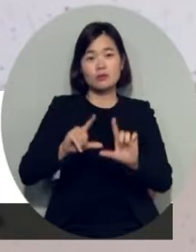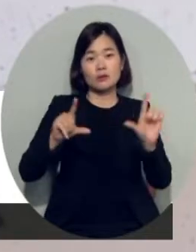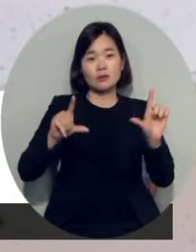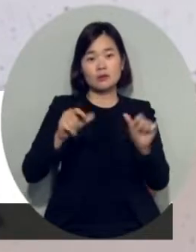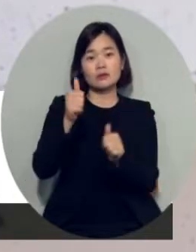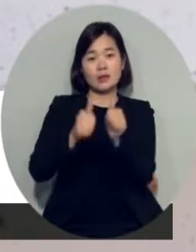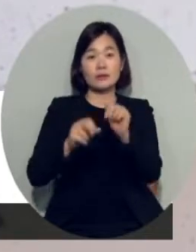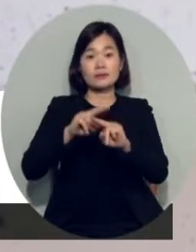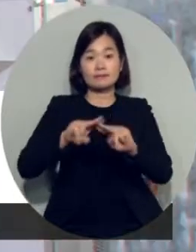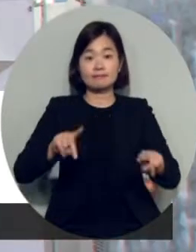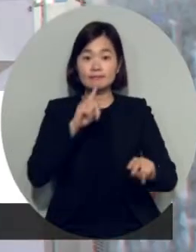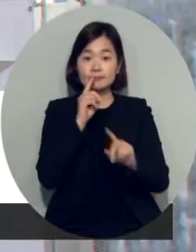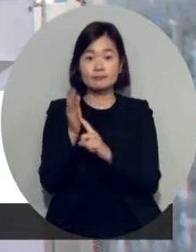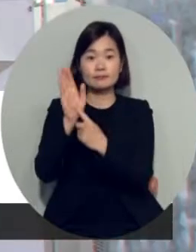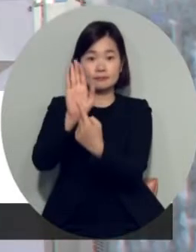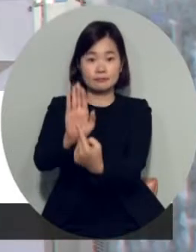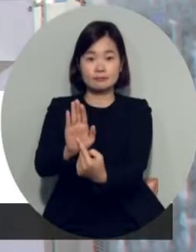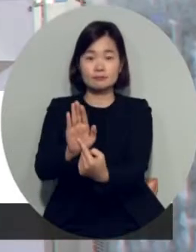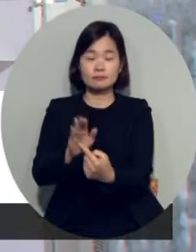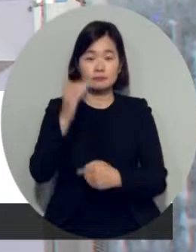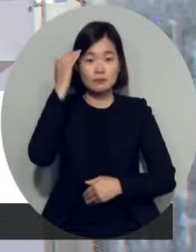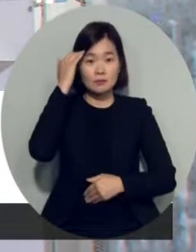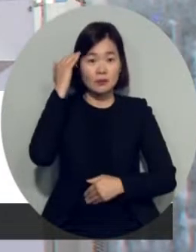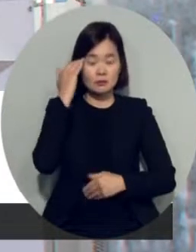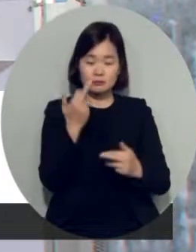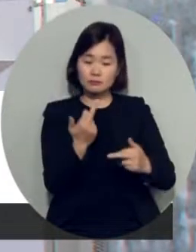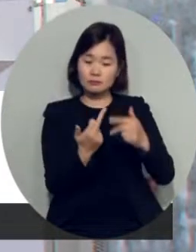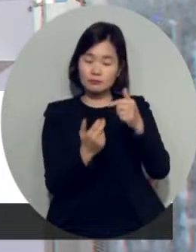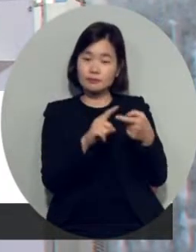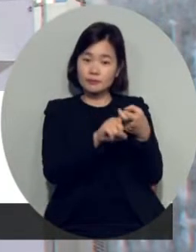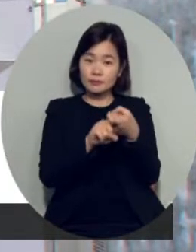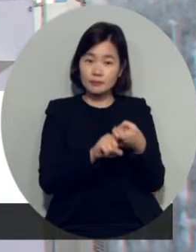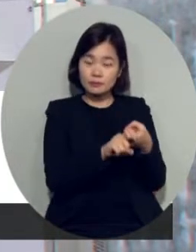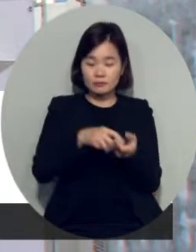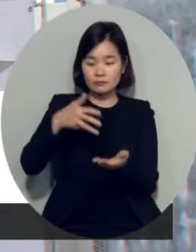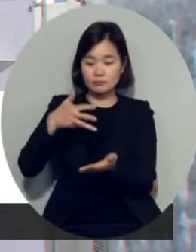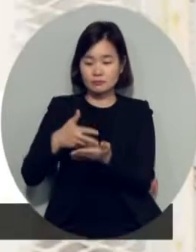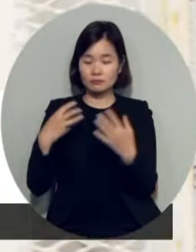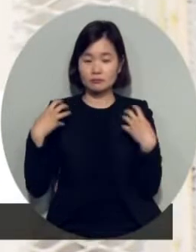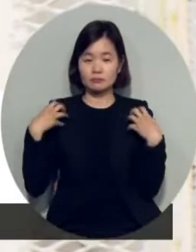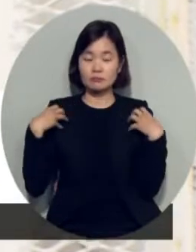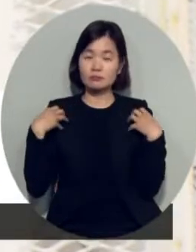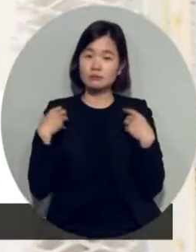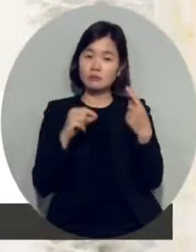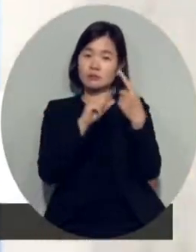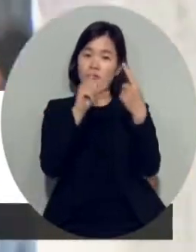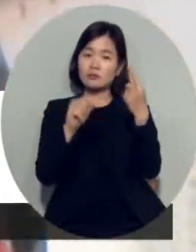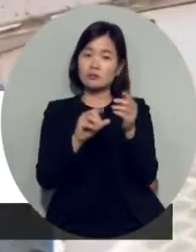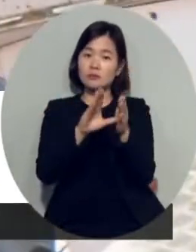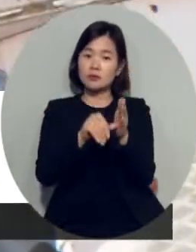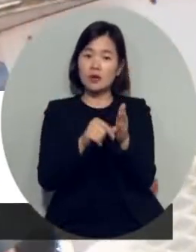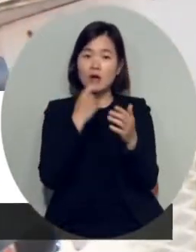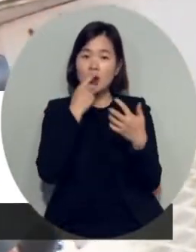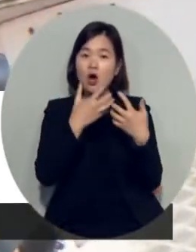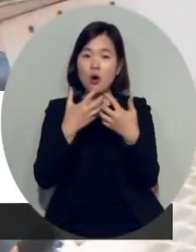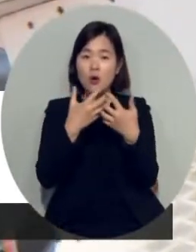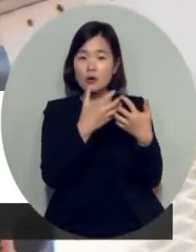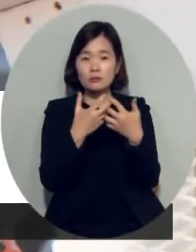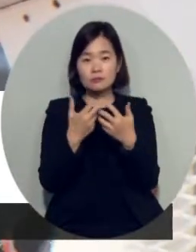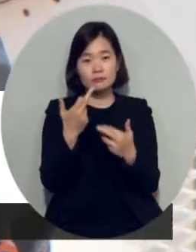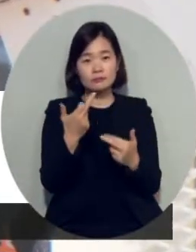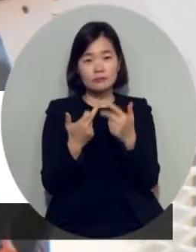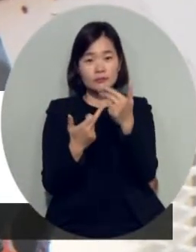결정했다고 밝혔습니다 대한산악연맹 과 청송군 은 당초 지난 1월 얼음 꼴에서 올해 대회를